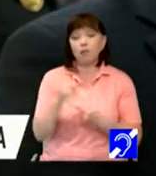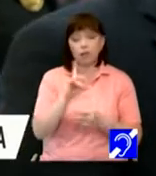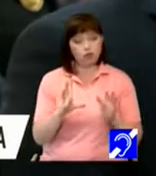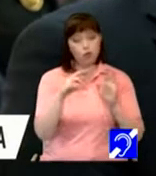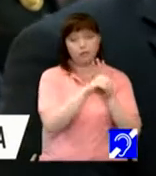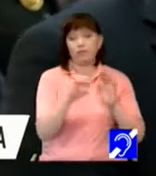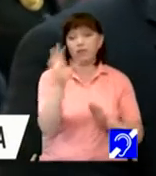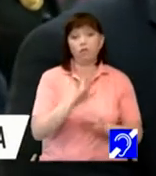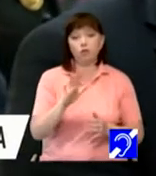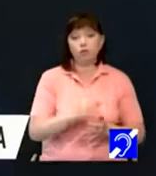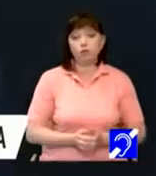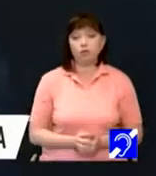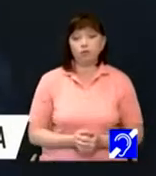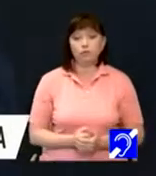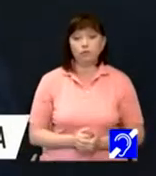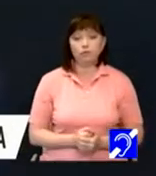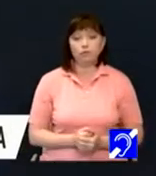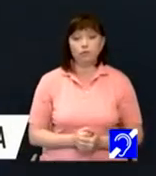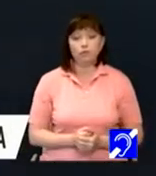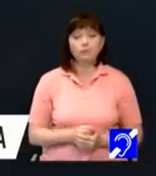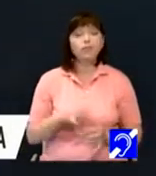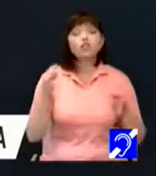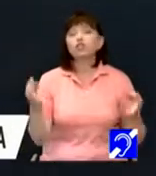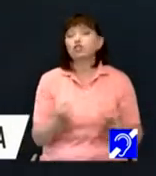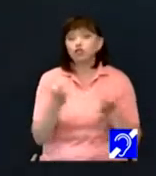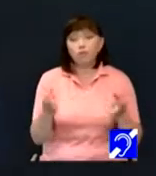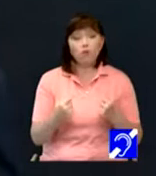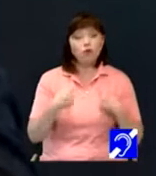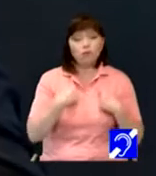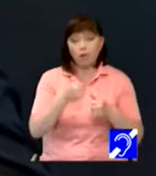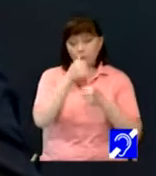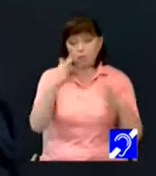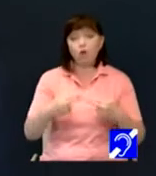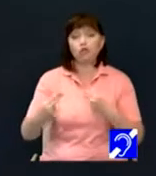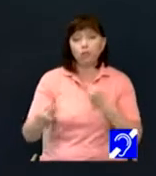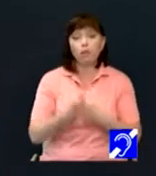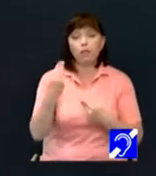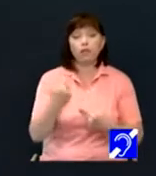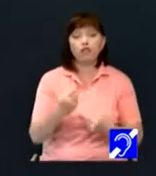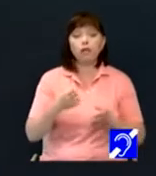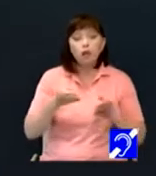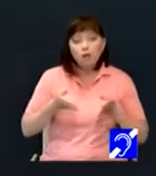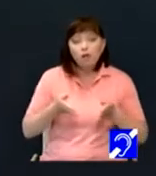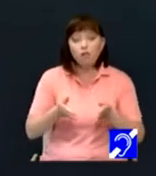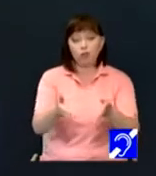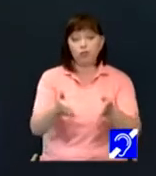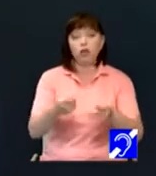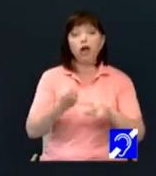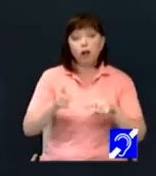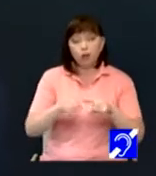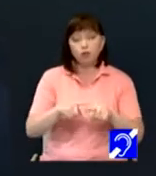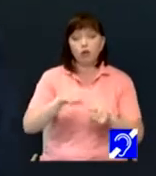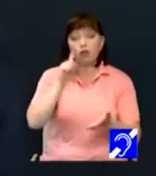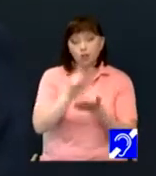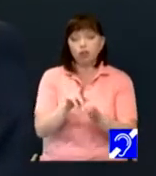și nimeni nu o să stea în drumul pe care îl are de parcurs